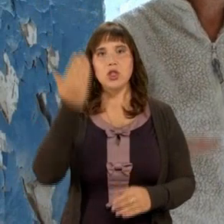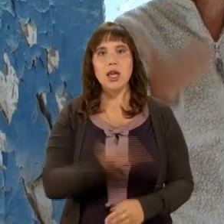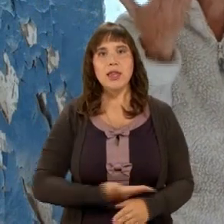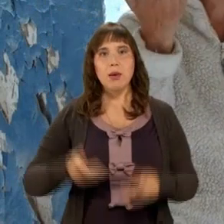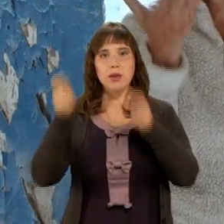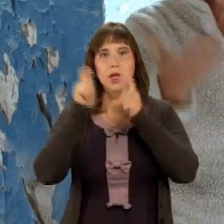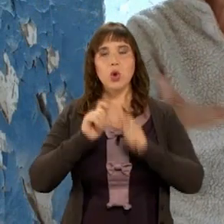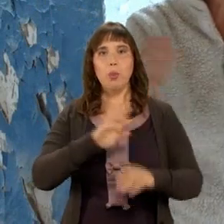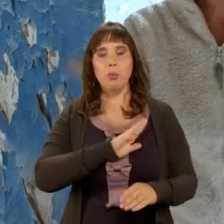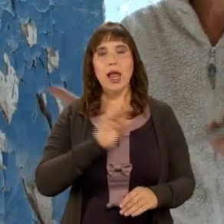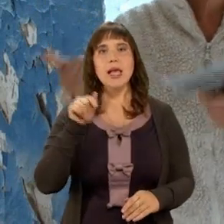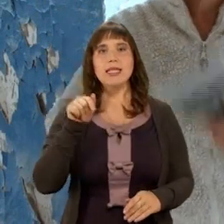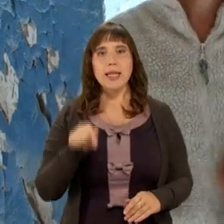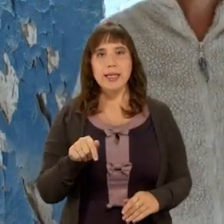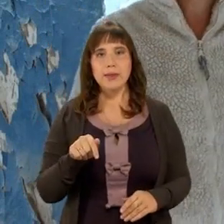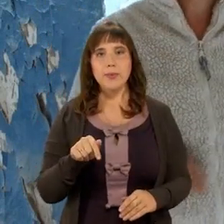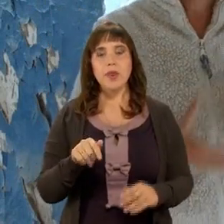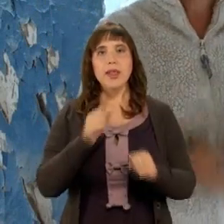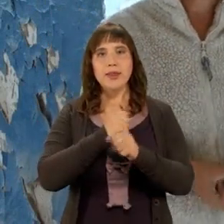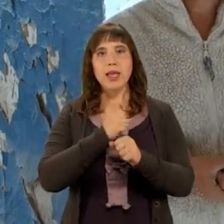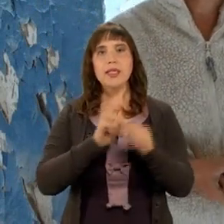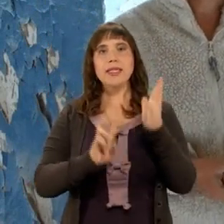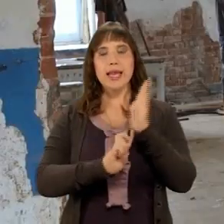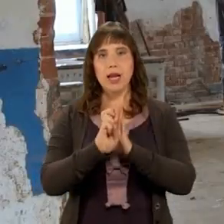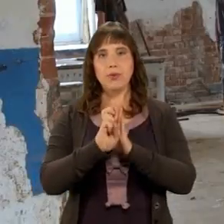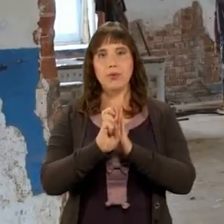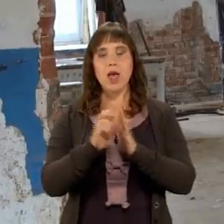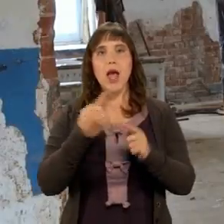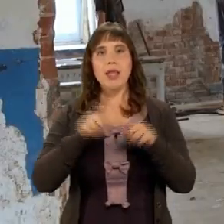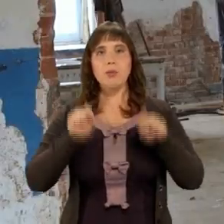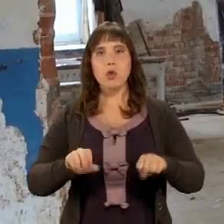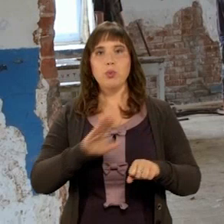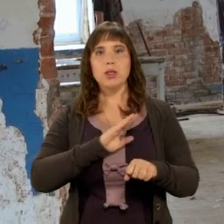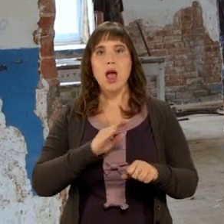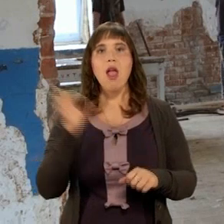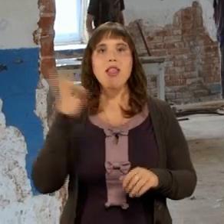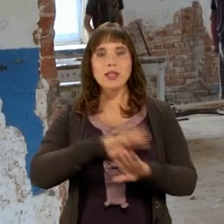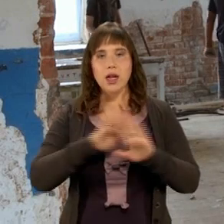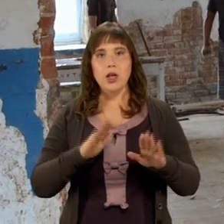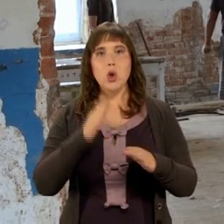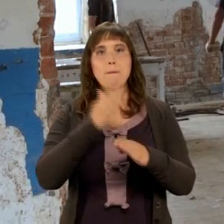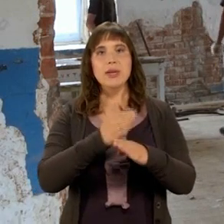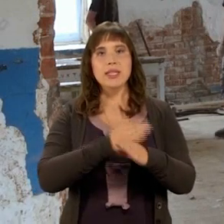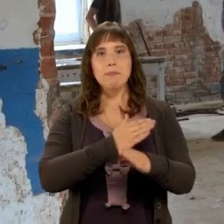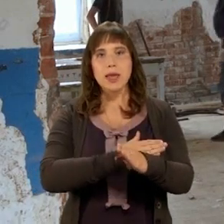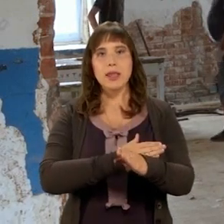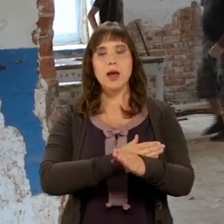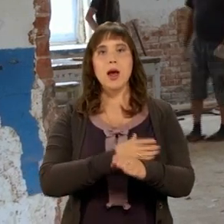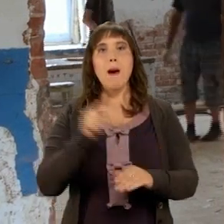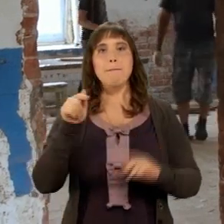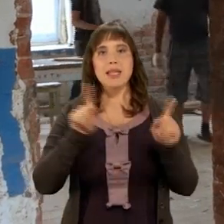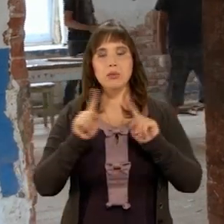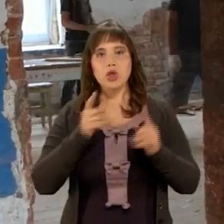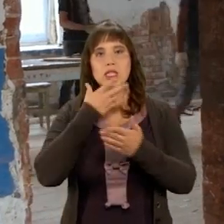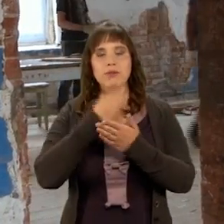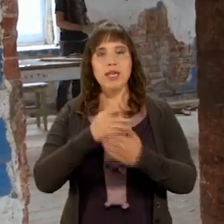было вот именно здесь сделать церковь. Это может быть не сразу, постепенно, потому что